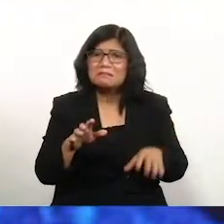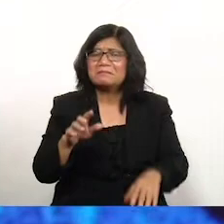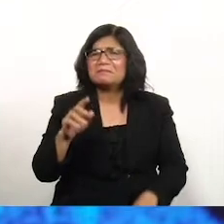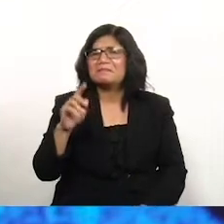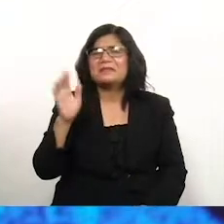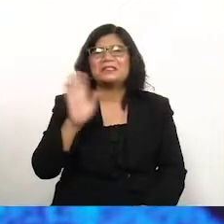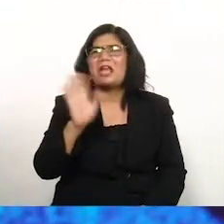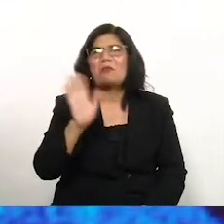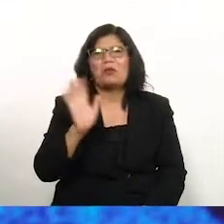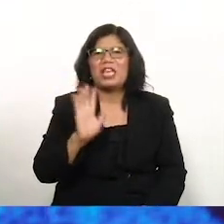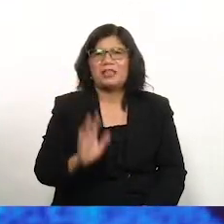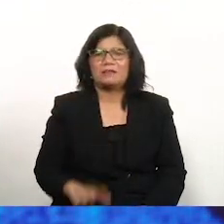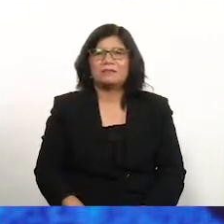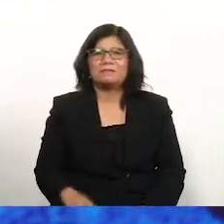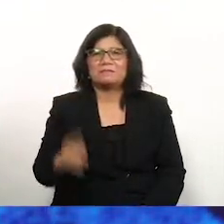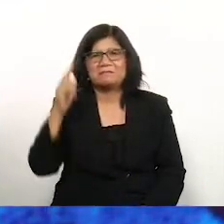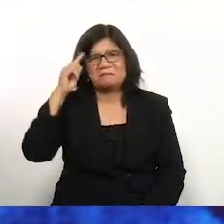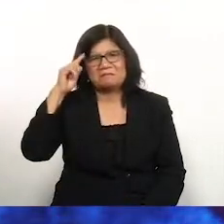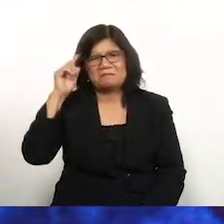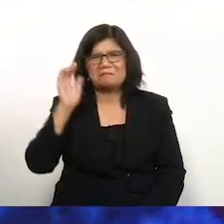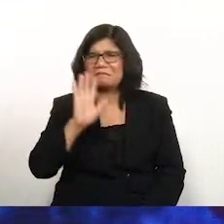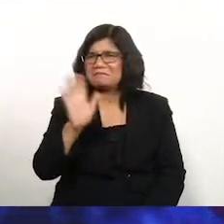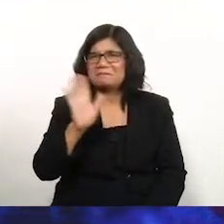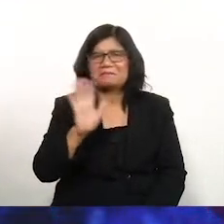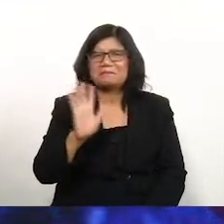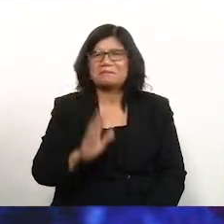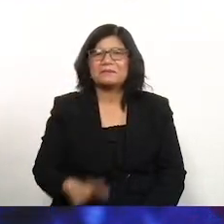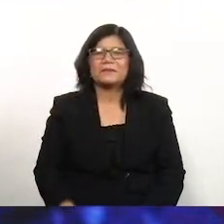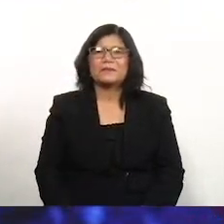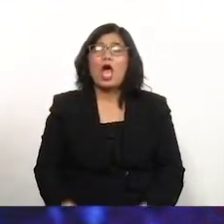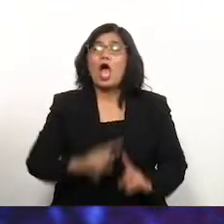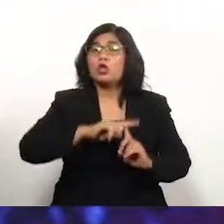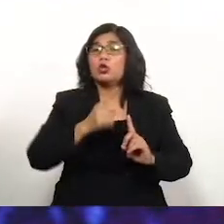Hai jadi tugas gereja di akhir zaman